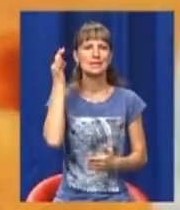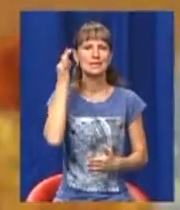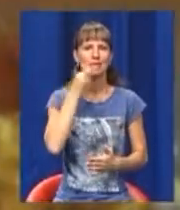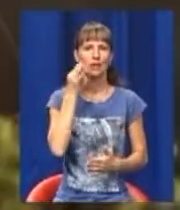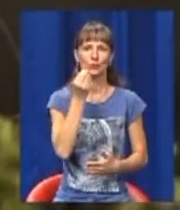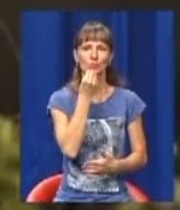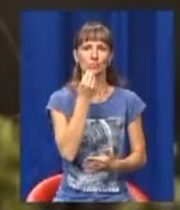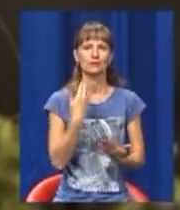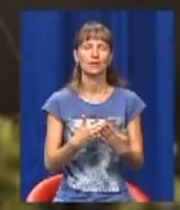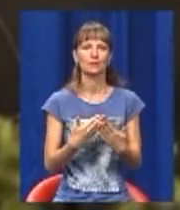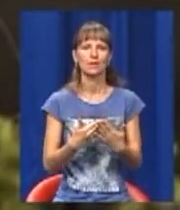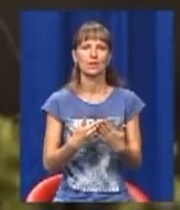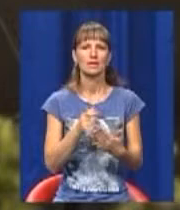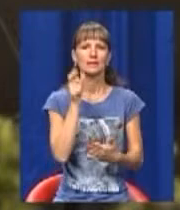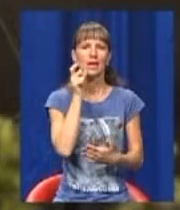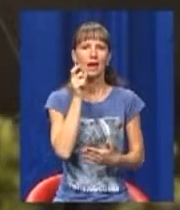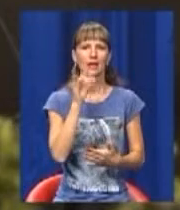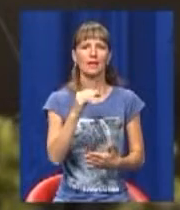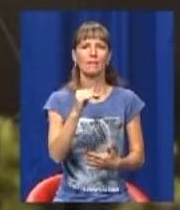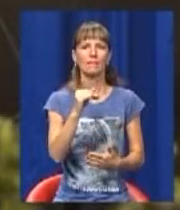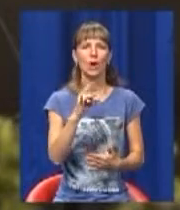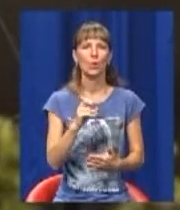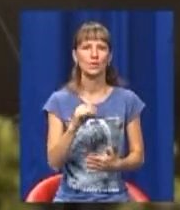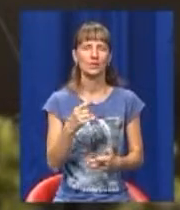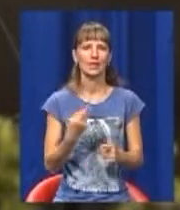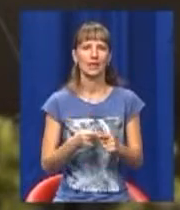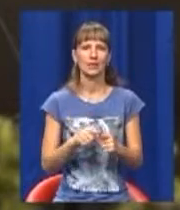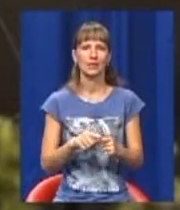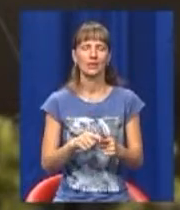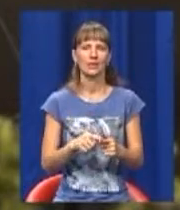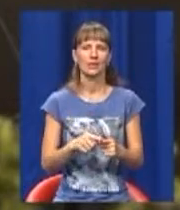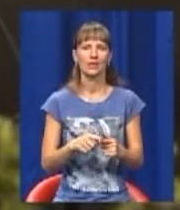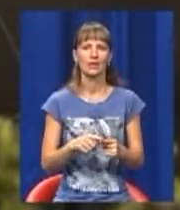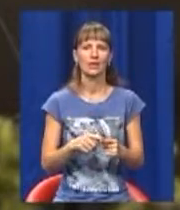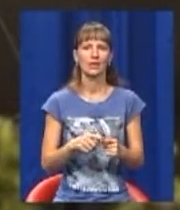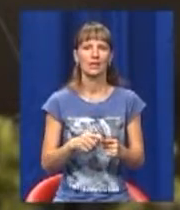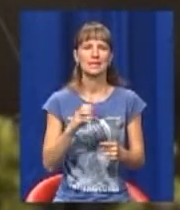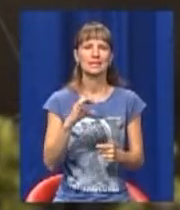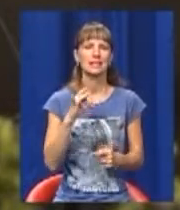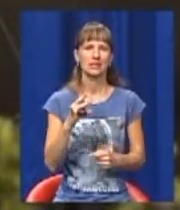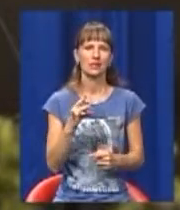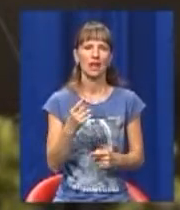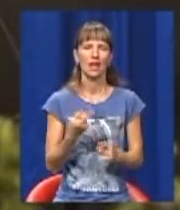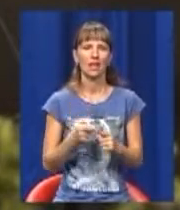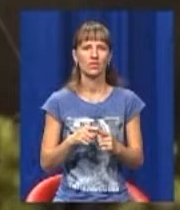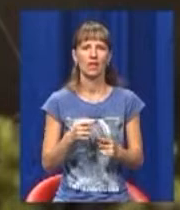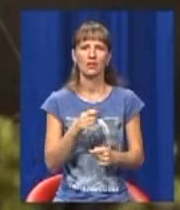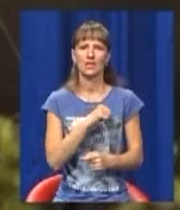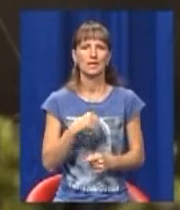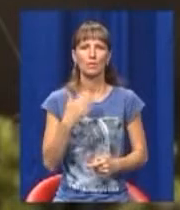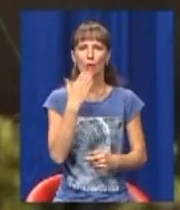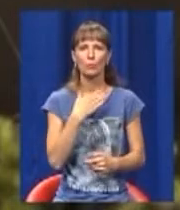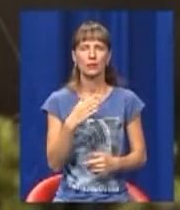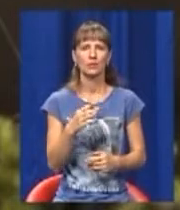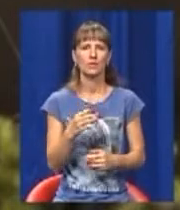солодку їжу, наприклад, цукор і фрукти. Так ось сир далеко не найулюбленіша їжа. Більше того, виявляється,